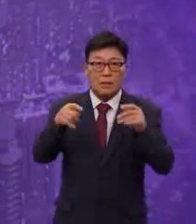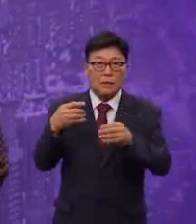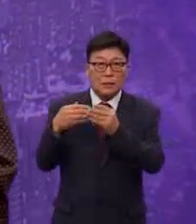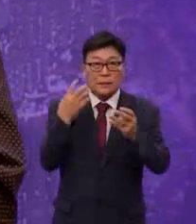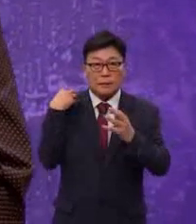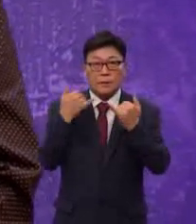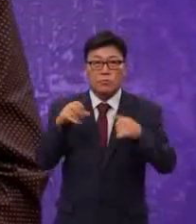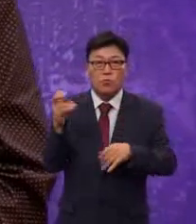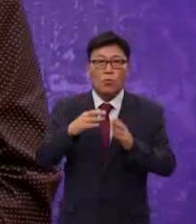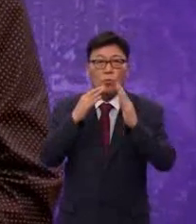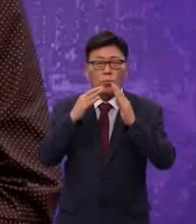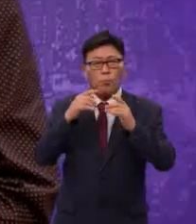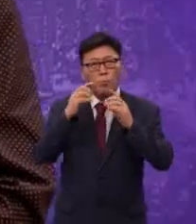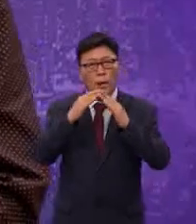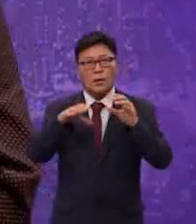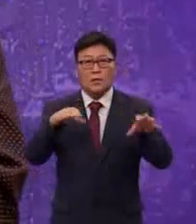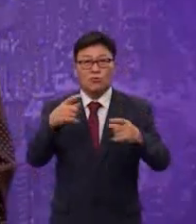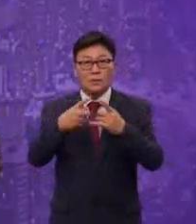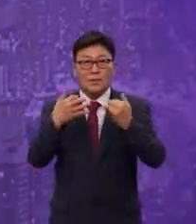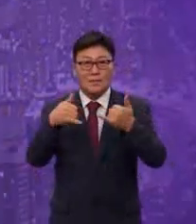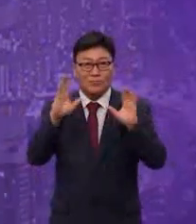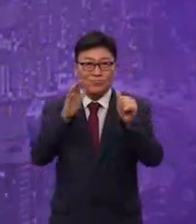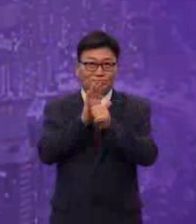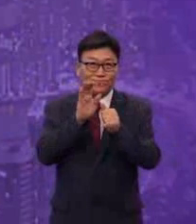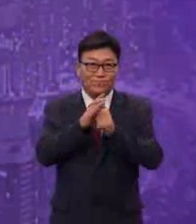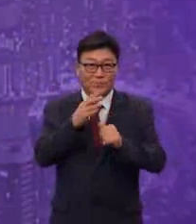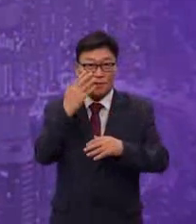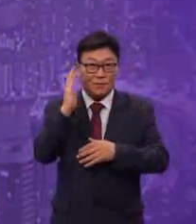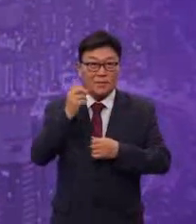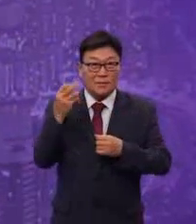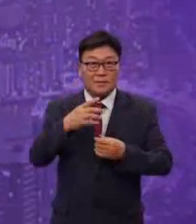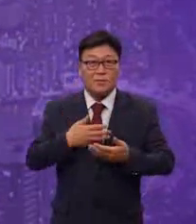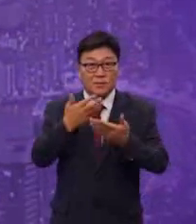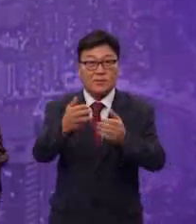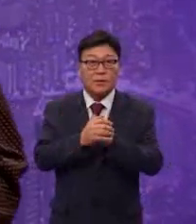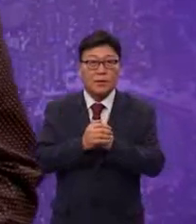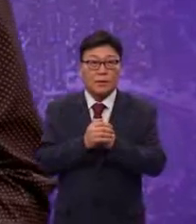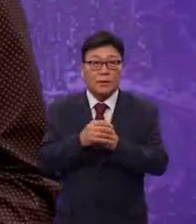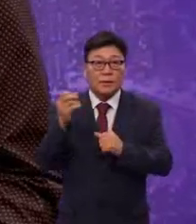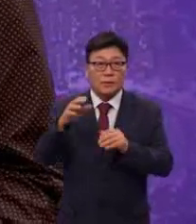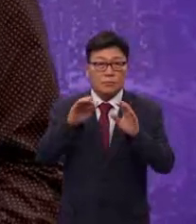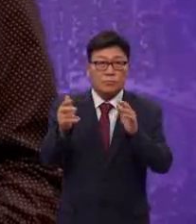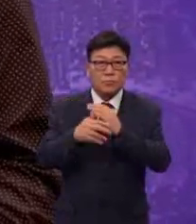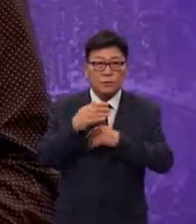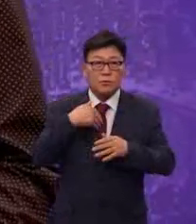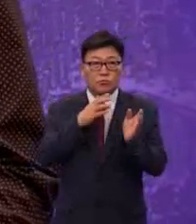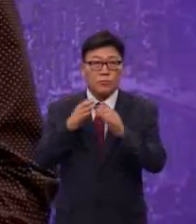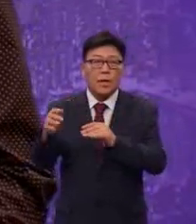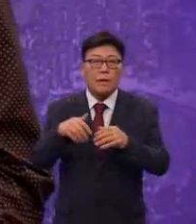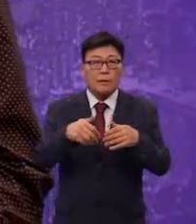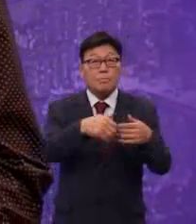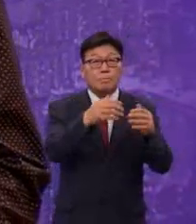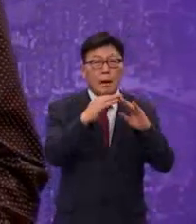리더분들과 그리고 마을 주민들의 응원의 메시지를 다시 한 번 더 드립니다. 그럼 지금부터 제가 준비한 마을